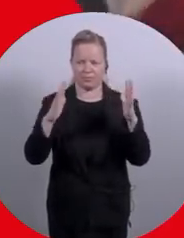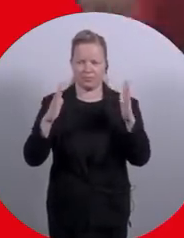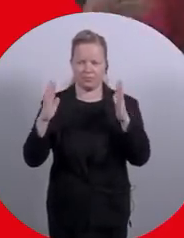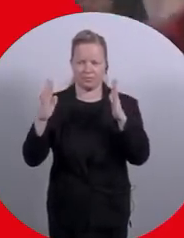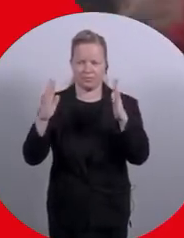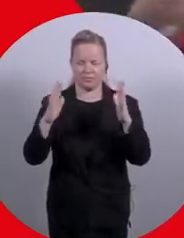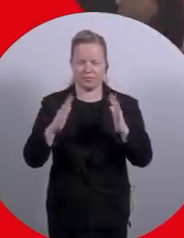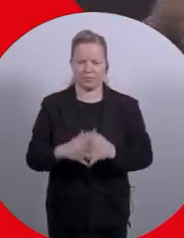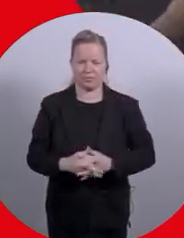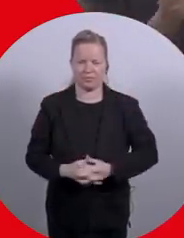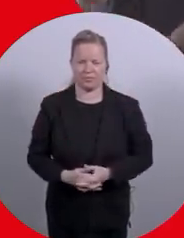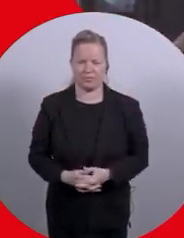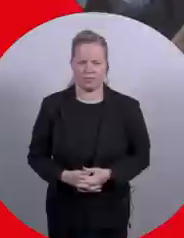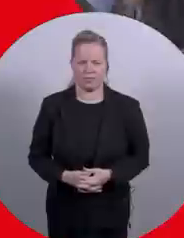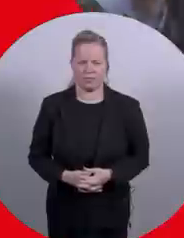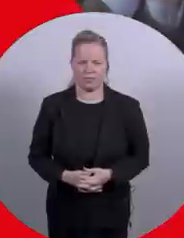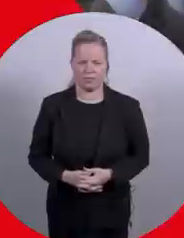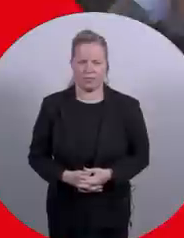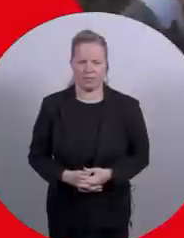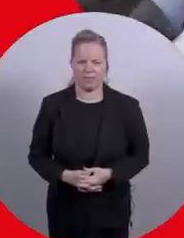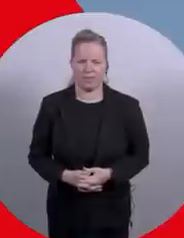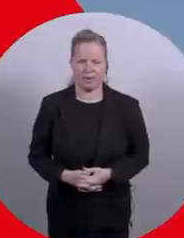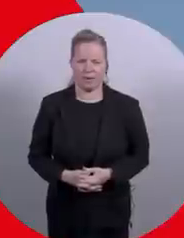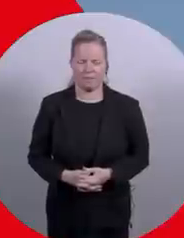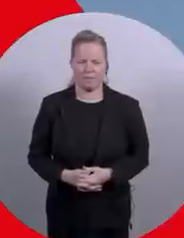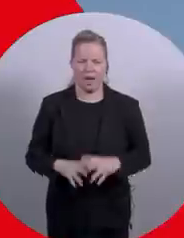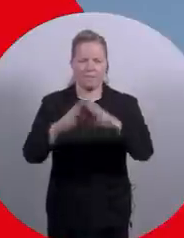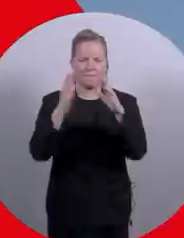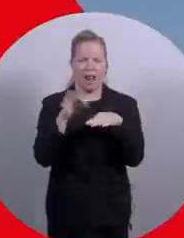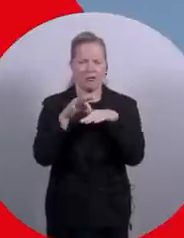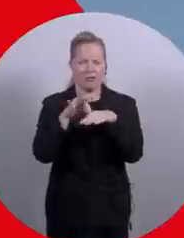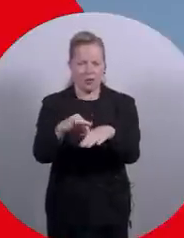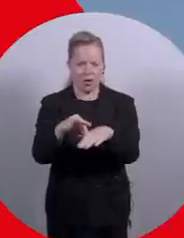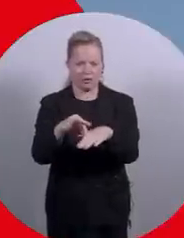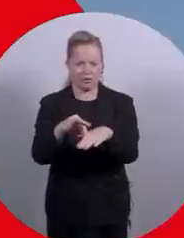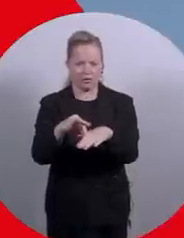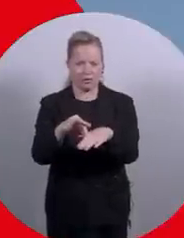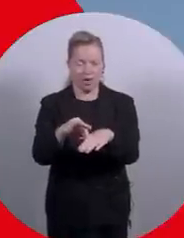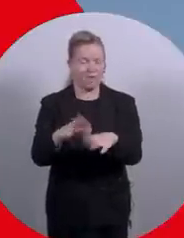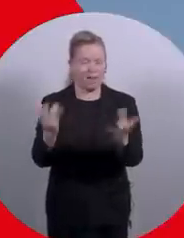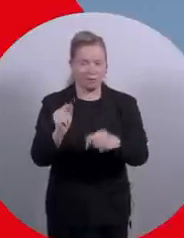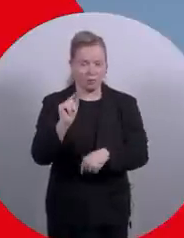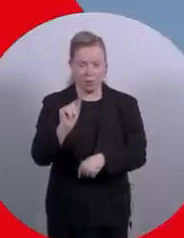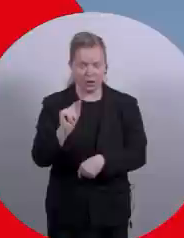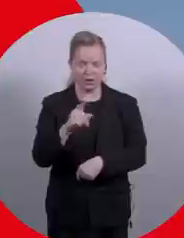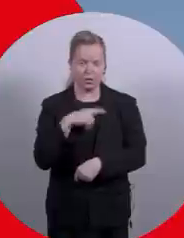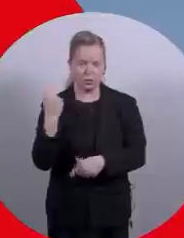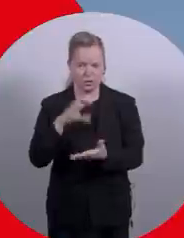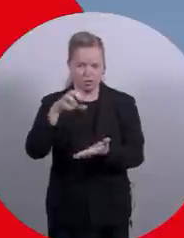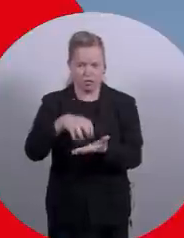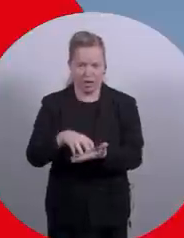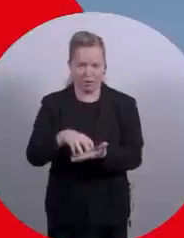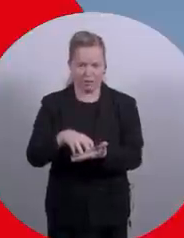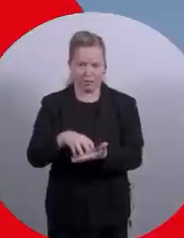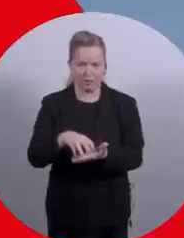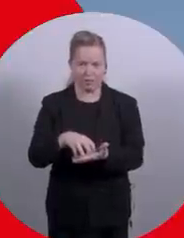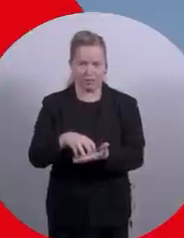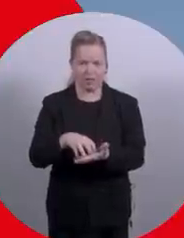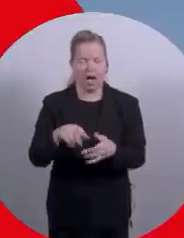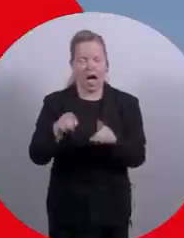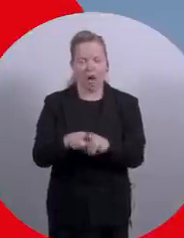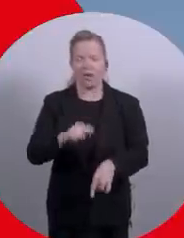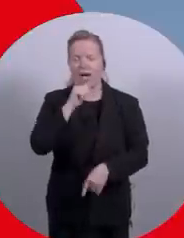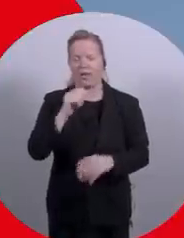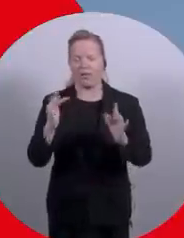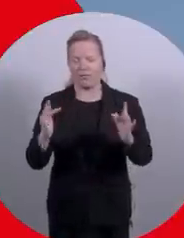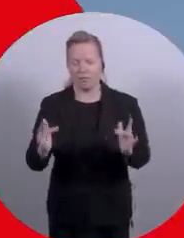und wisst ihr was dieses Mal führen was dieses mal früher noch hast in unserer Stadt das ist auch für uns kein